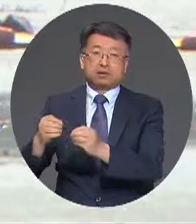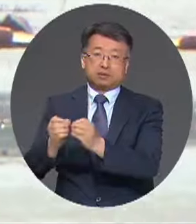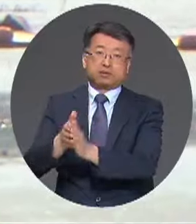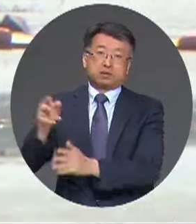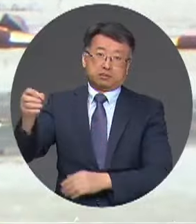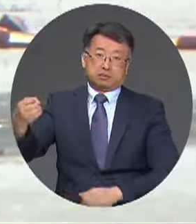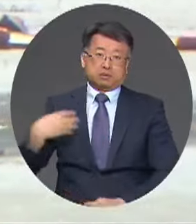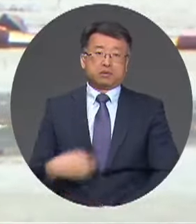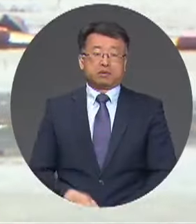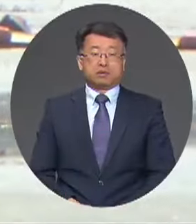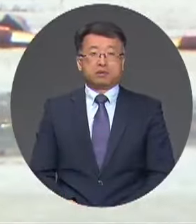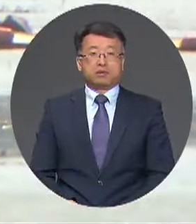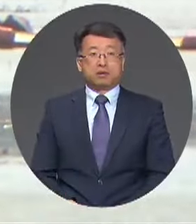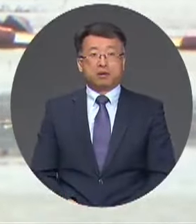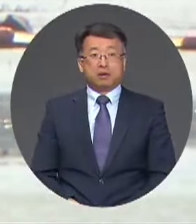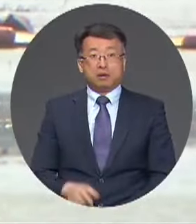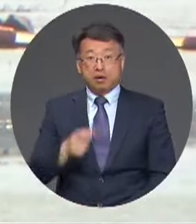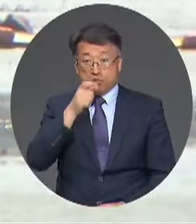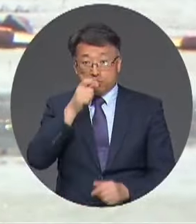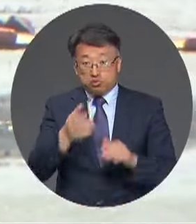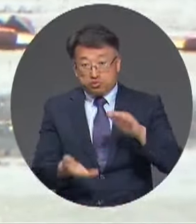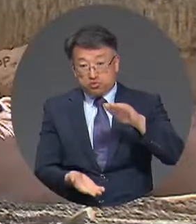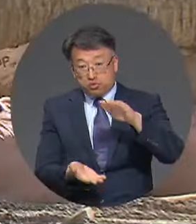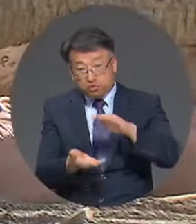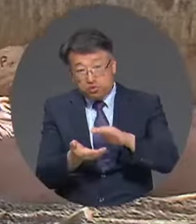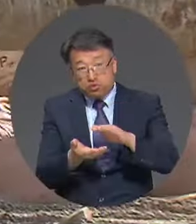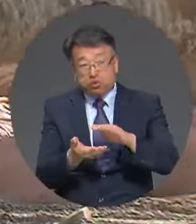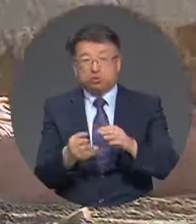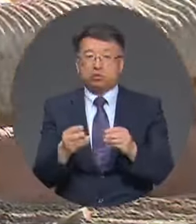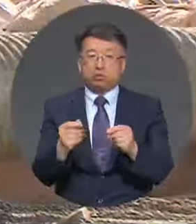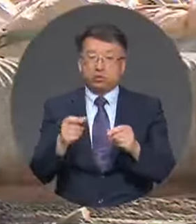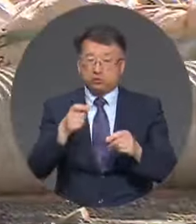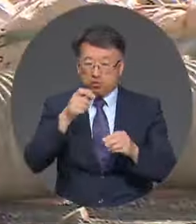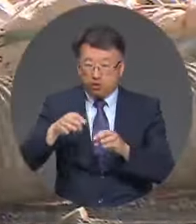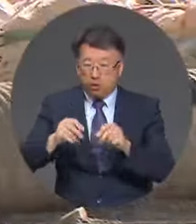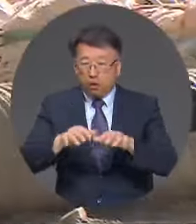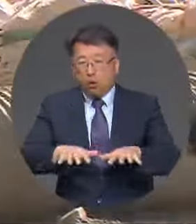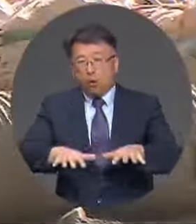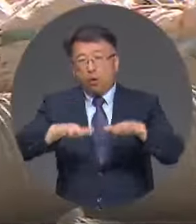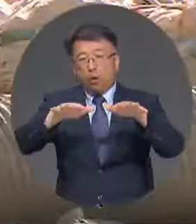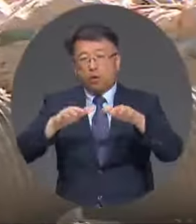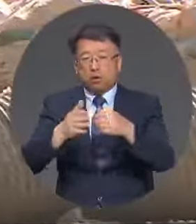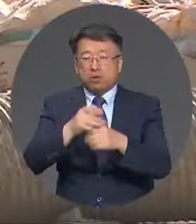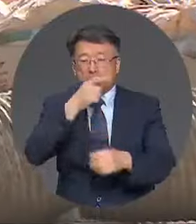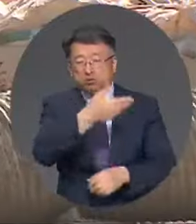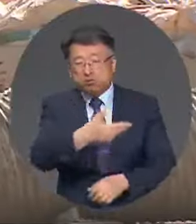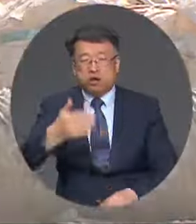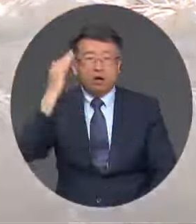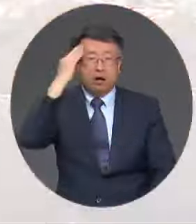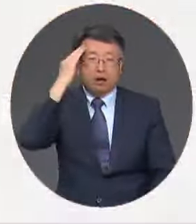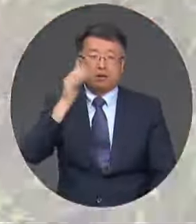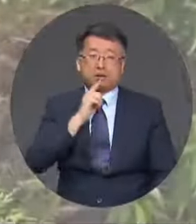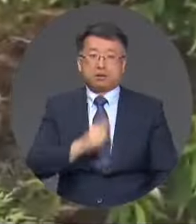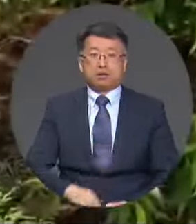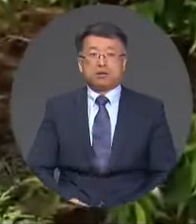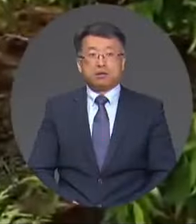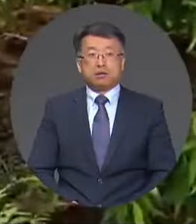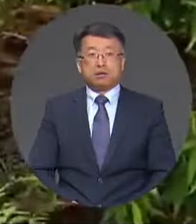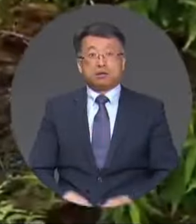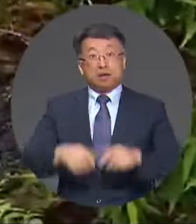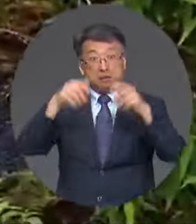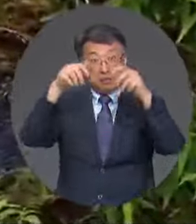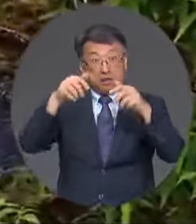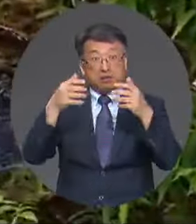밝혔습니다. 높은 강바닥과 둔치가 물 흐름을 방해하고 있다는 게 이유입니다. 비가